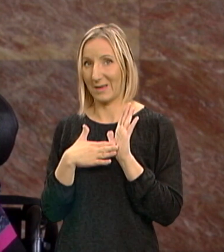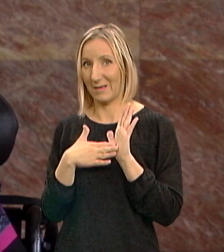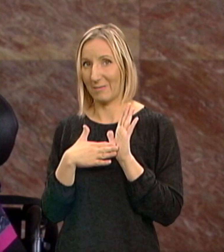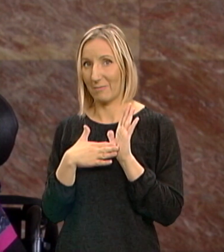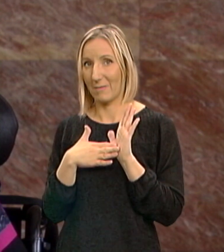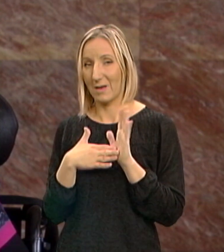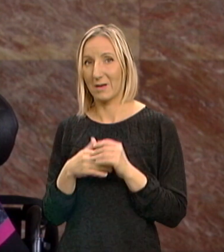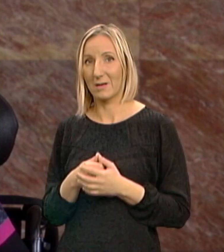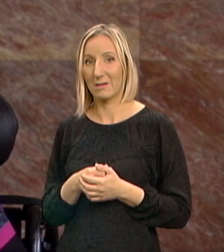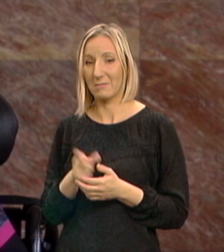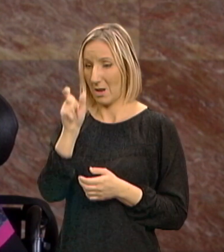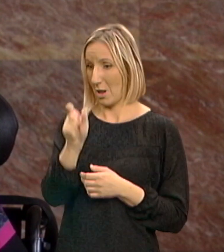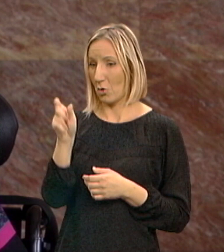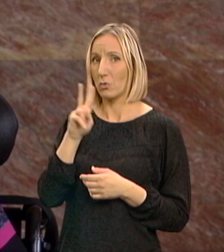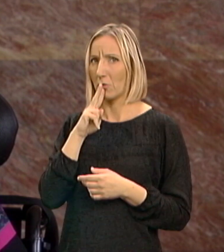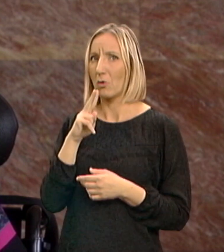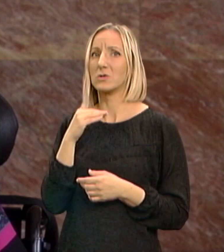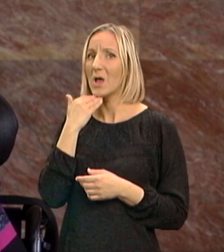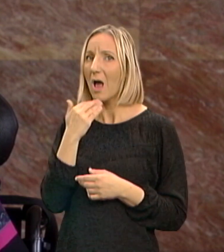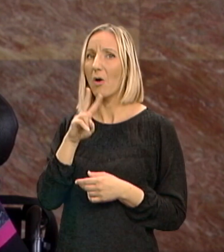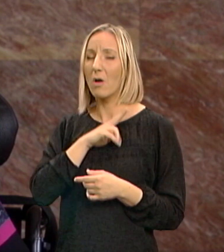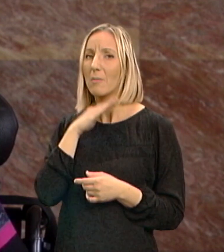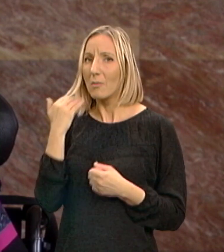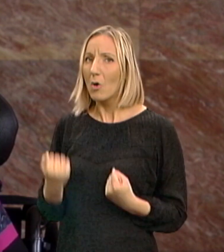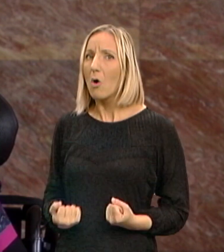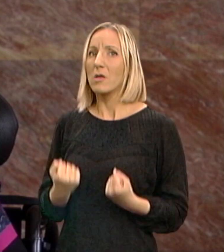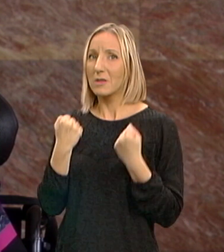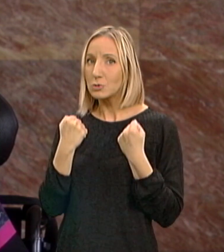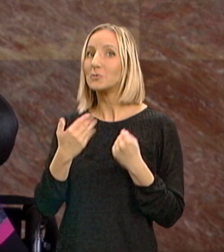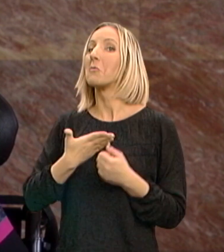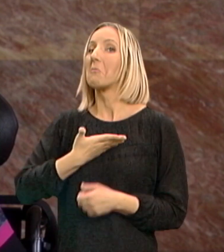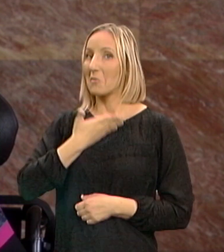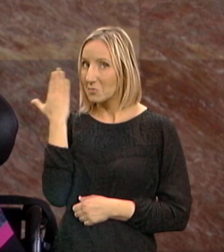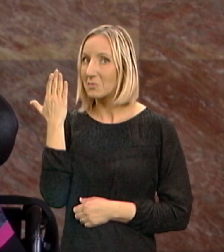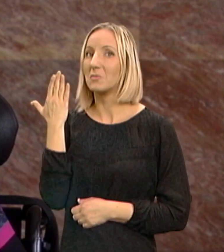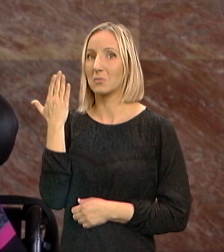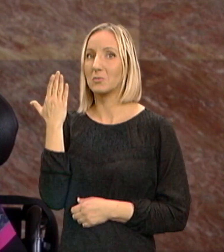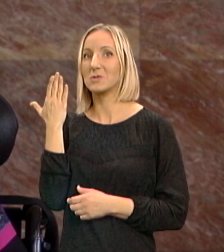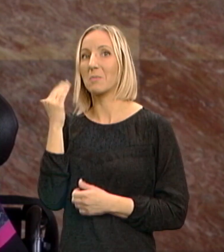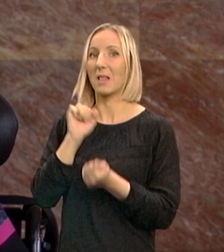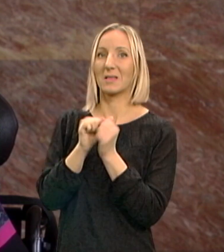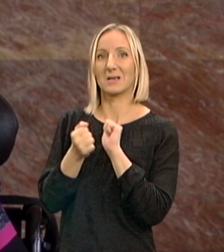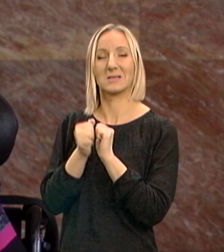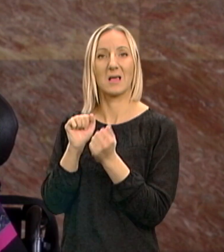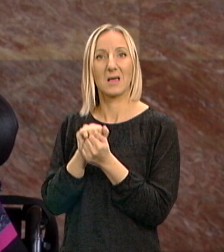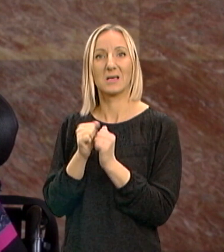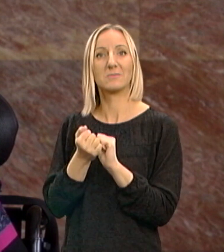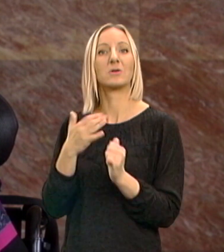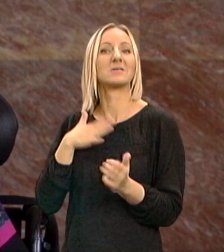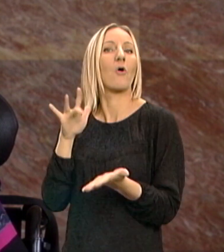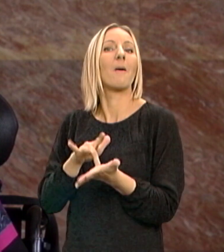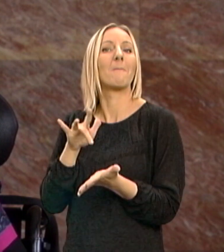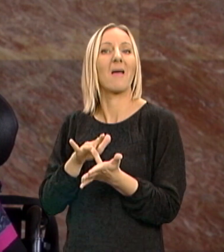su uprkos teškoća koje su imali, uspeli da se izbore za svoje